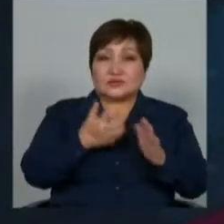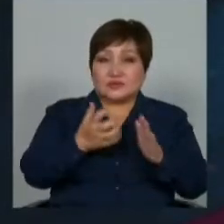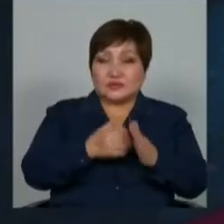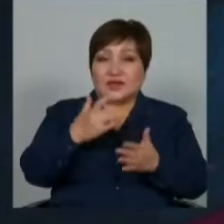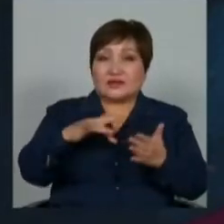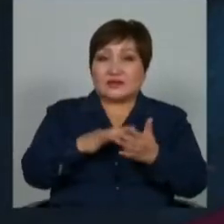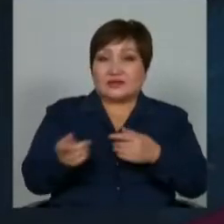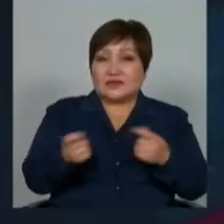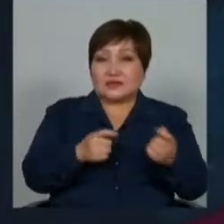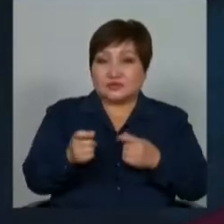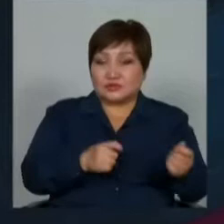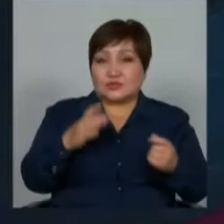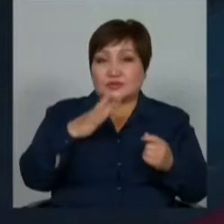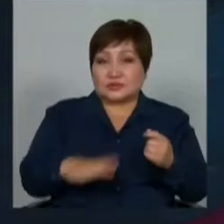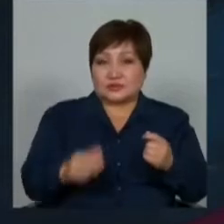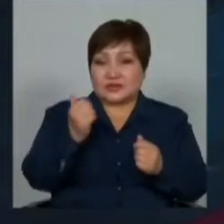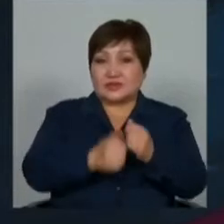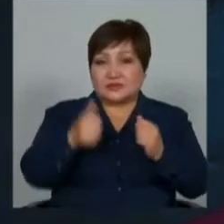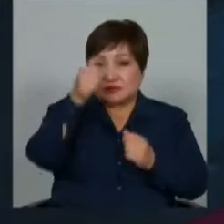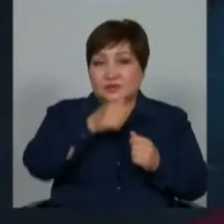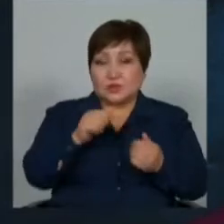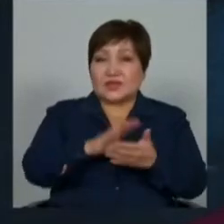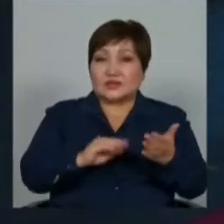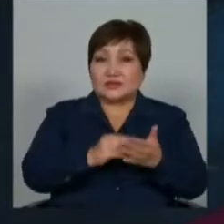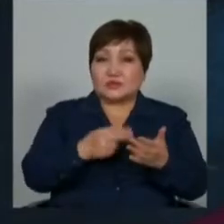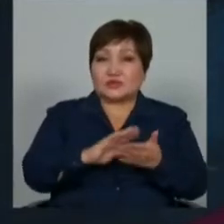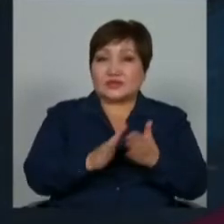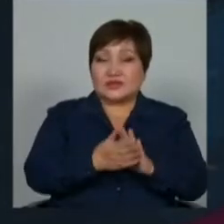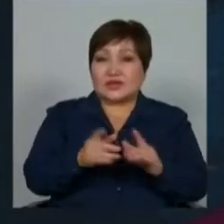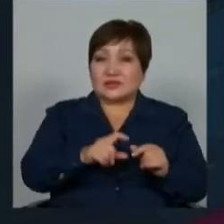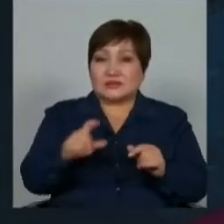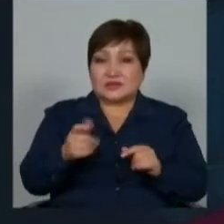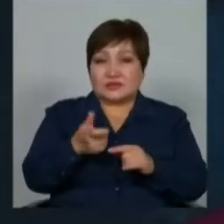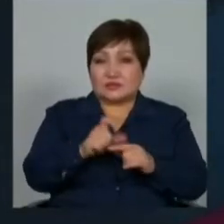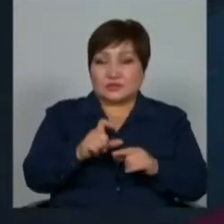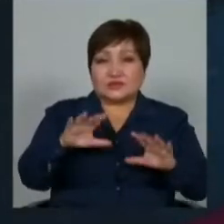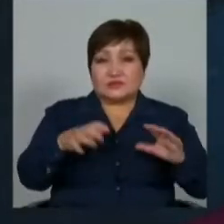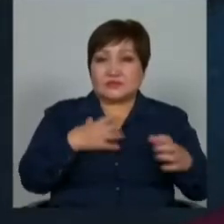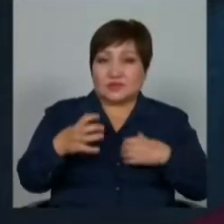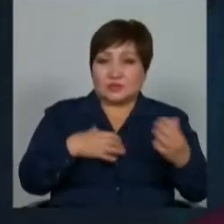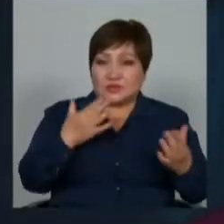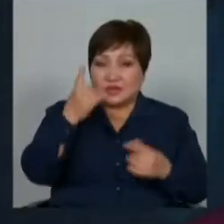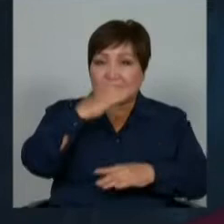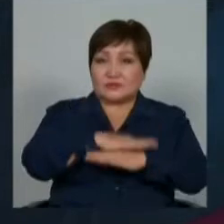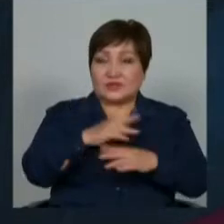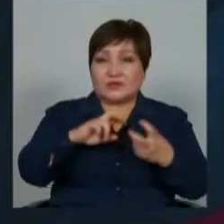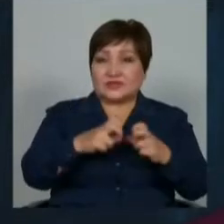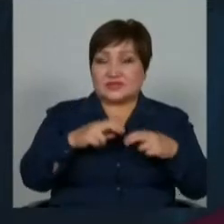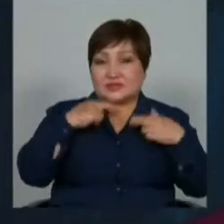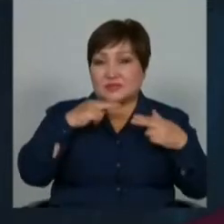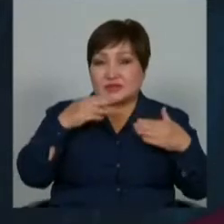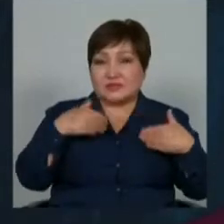шуге мәжбір. Жылда қайталанатын бұл жағдай адамдарды әбден қашытқан. Ал әкімдік мәселеге мән бермейді дейді ауыл